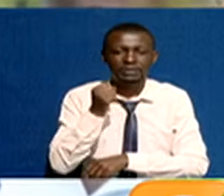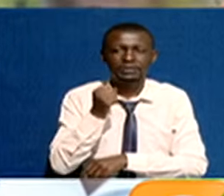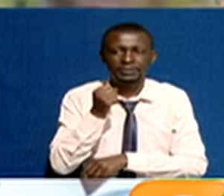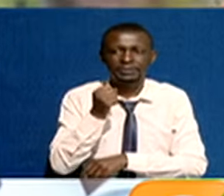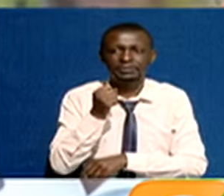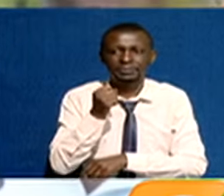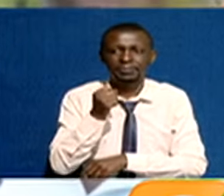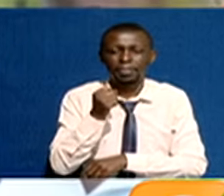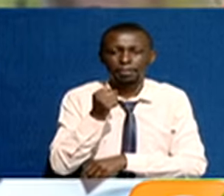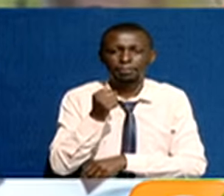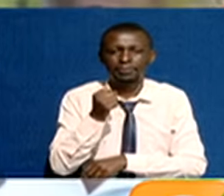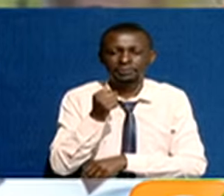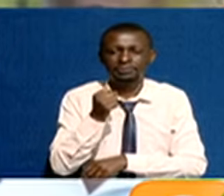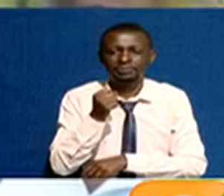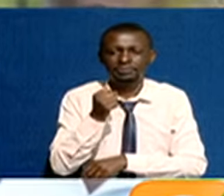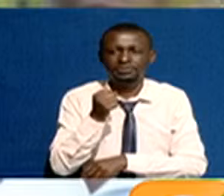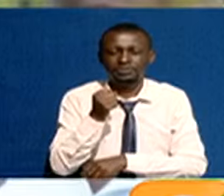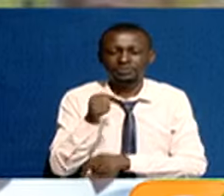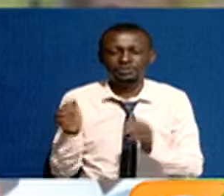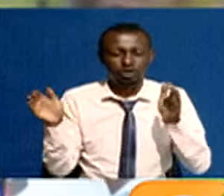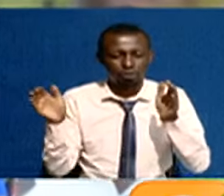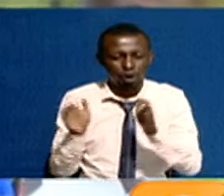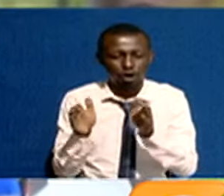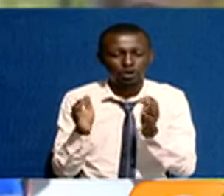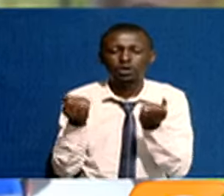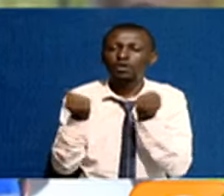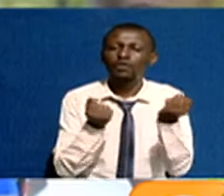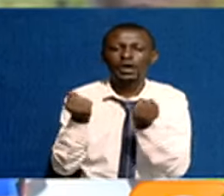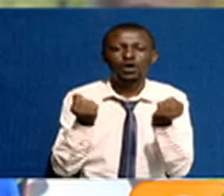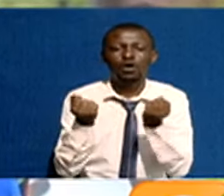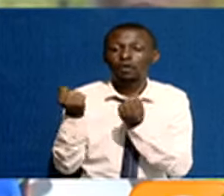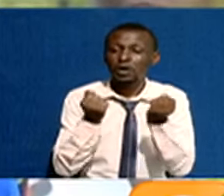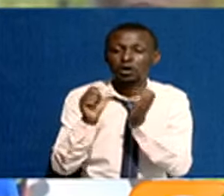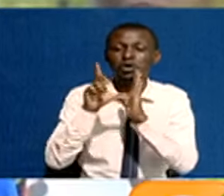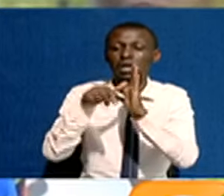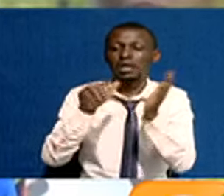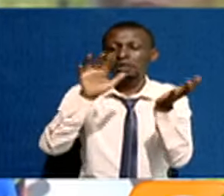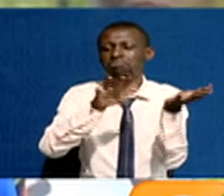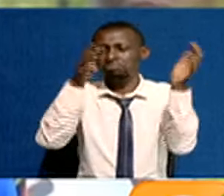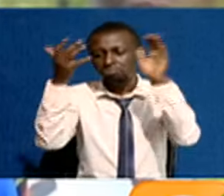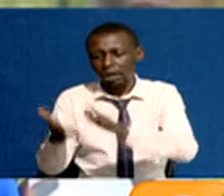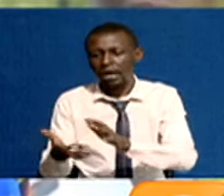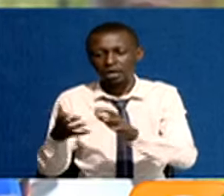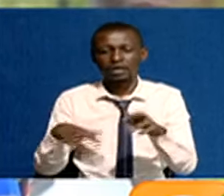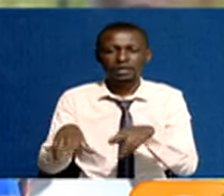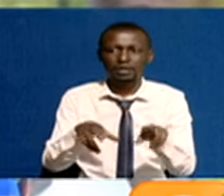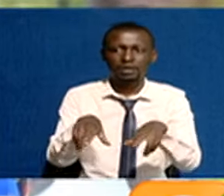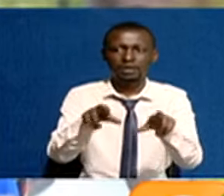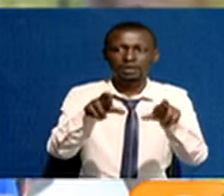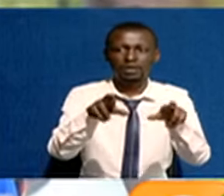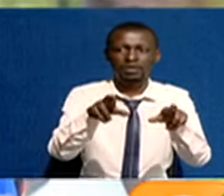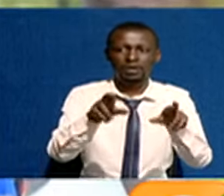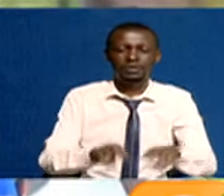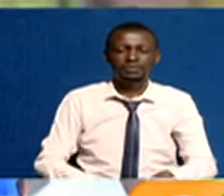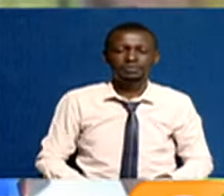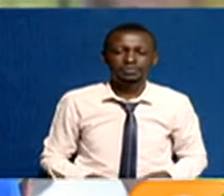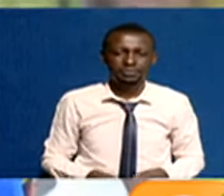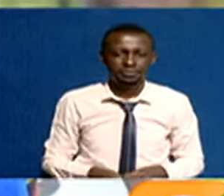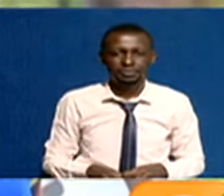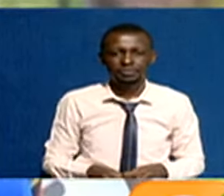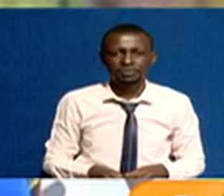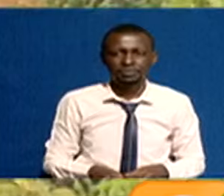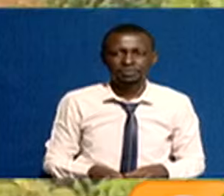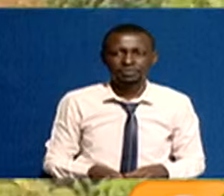rear of a saloon vehicle, throwing it off the road onto the river, onto Nyangores River,